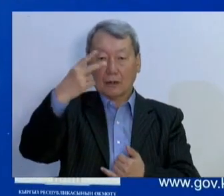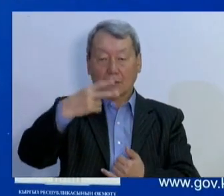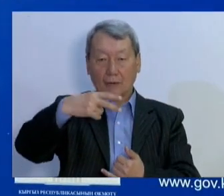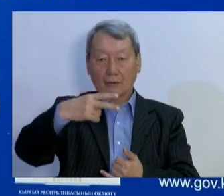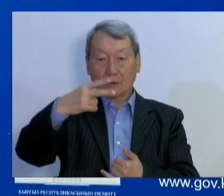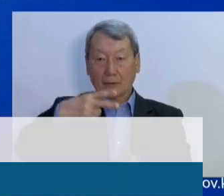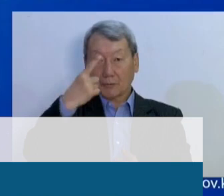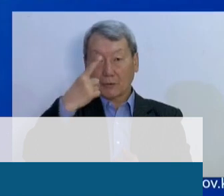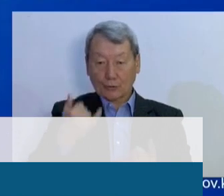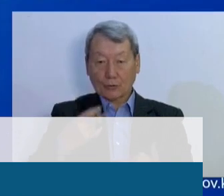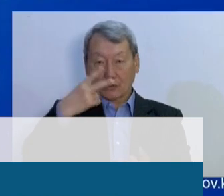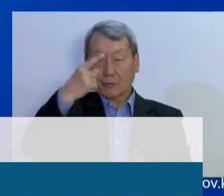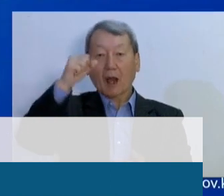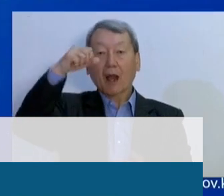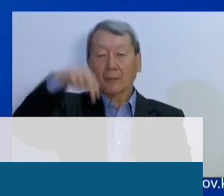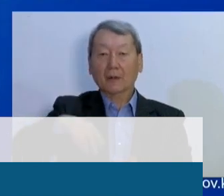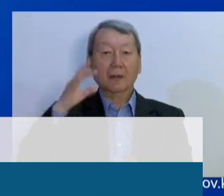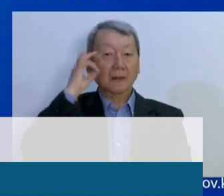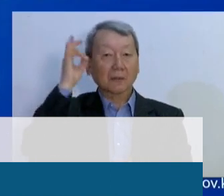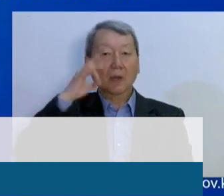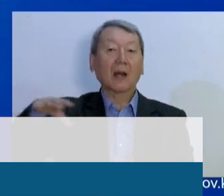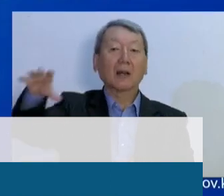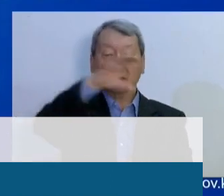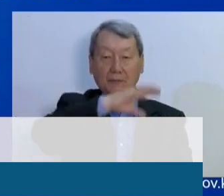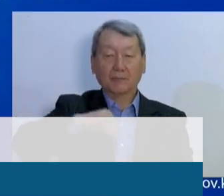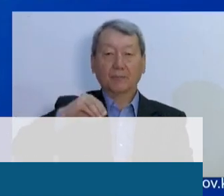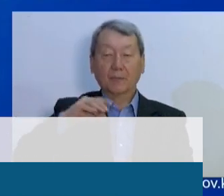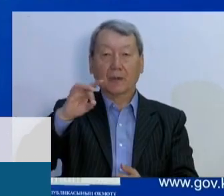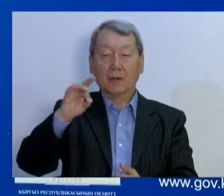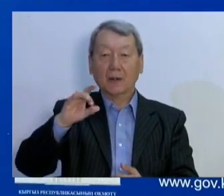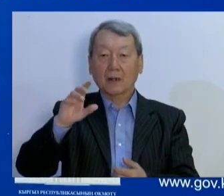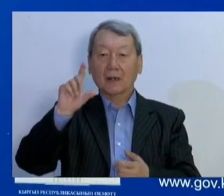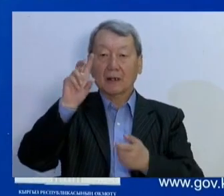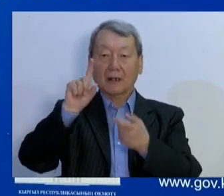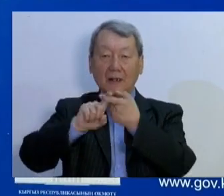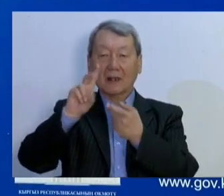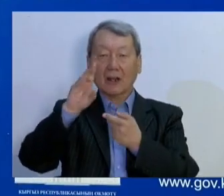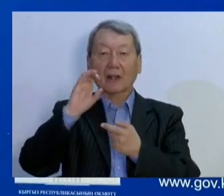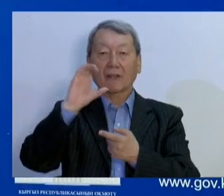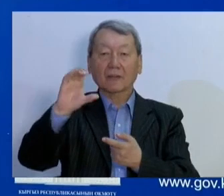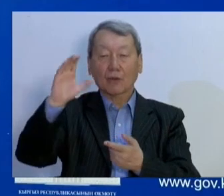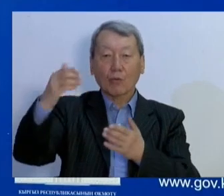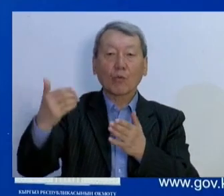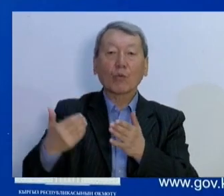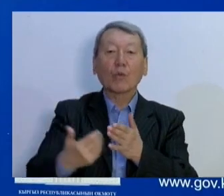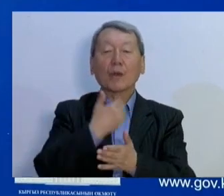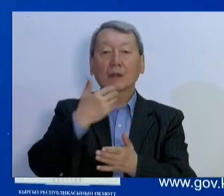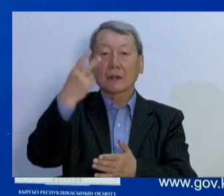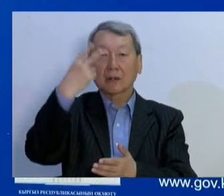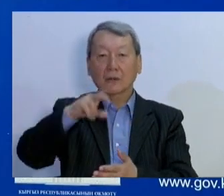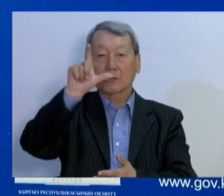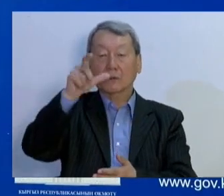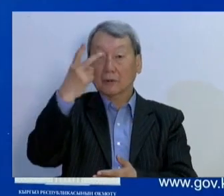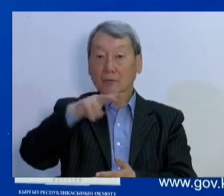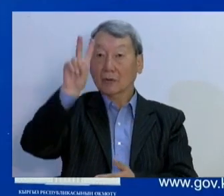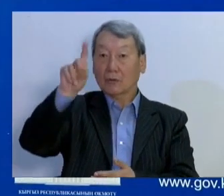20-жылдын 20-апрелине карата республика боюнча COVID-19 инфекциясына жаңы 22